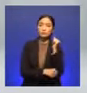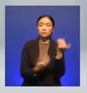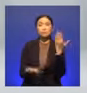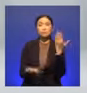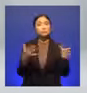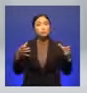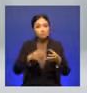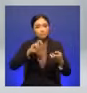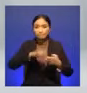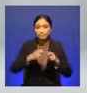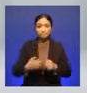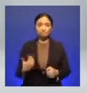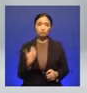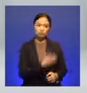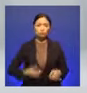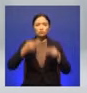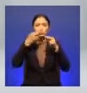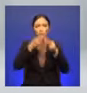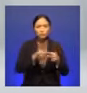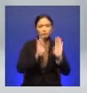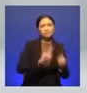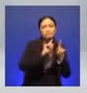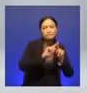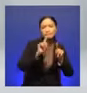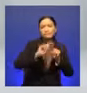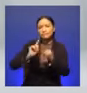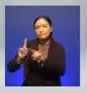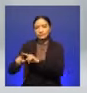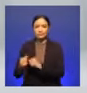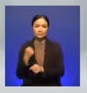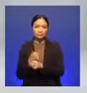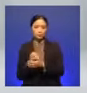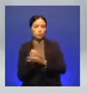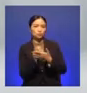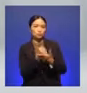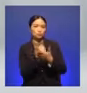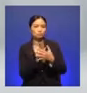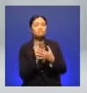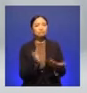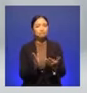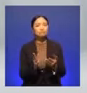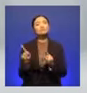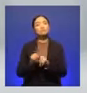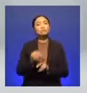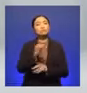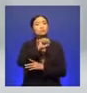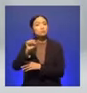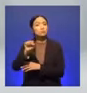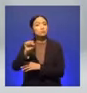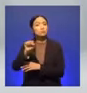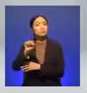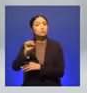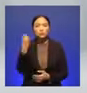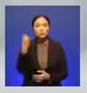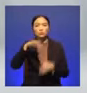ที่มีปัญหาทางสุขภาพเฉพาะในรูปแบบต่างๆนะคะก็สอดคล้องกับวิสัยทัศน์ของสสส.ที่ขึ้นต้นด้วยคำว่าทุกคนบนแผ่น